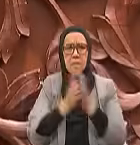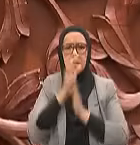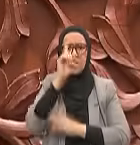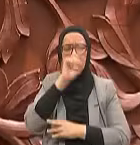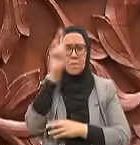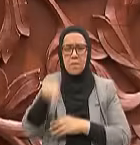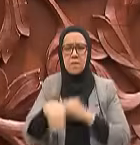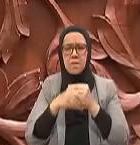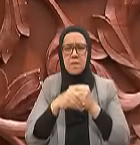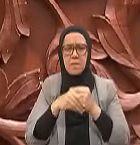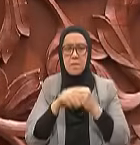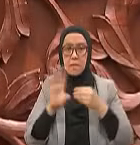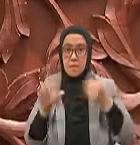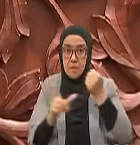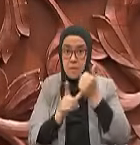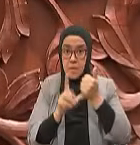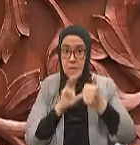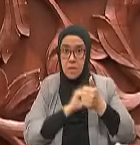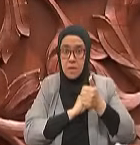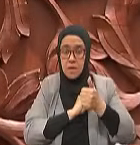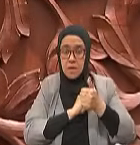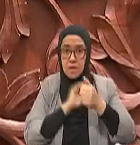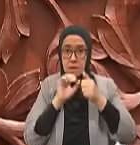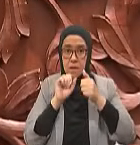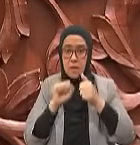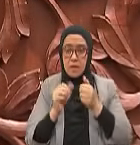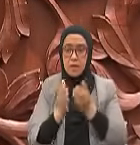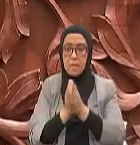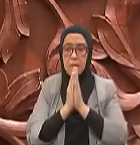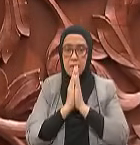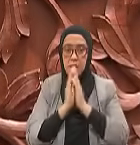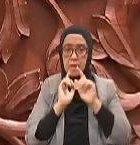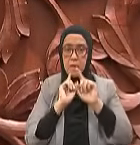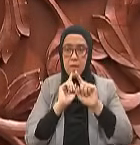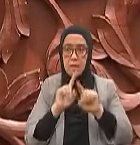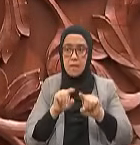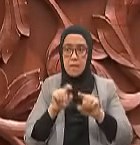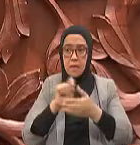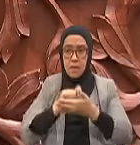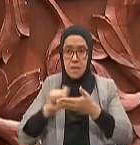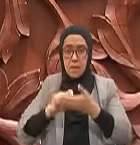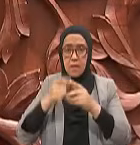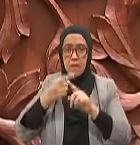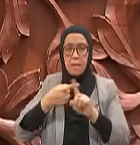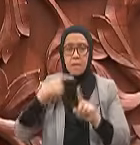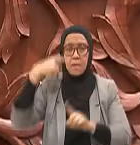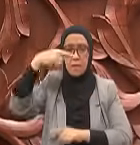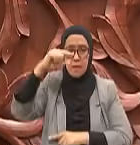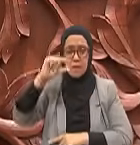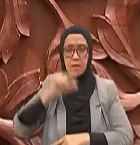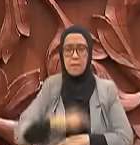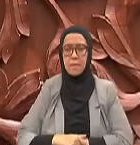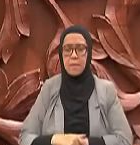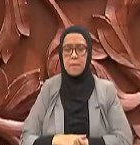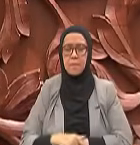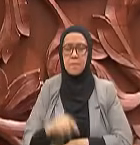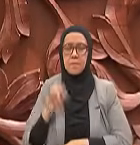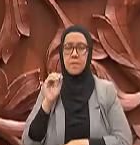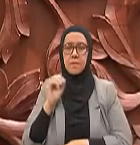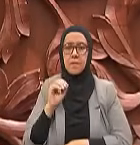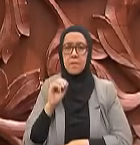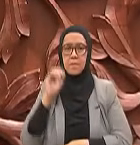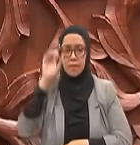Resort malam antisemit jawaban betul is untuk yang tadi yang biasa motivasi gudangnya cetus maaf deh banyak lagi